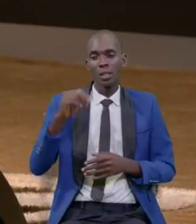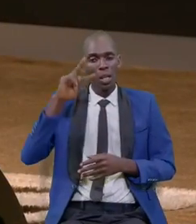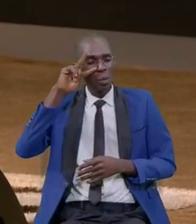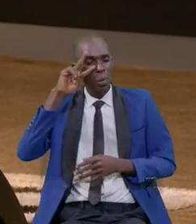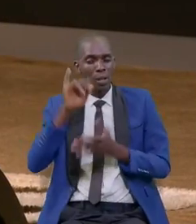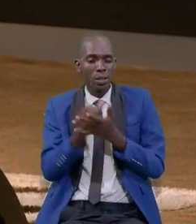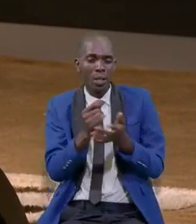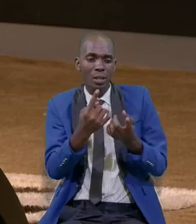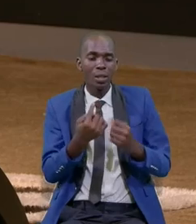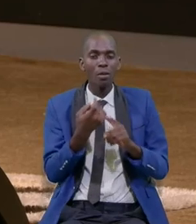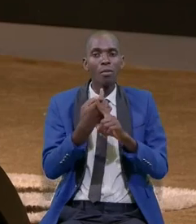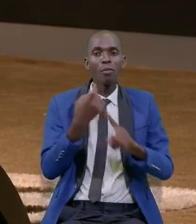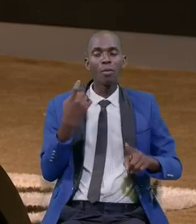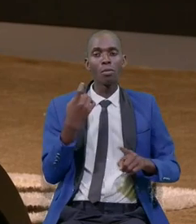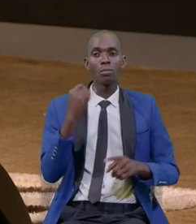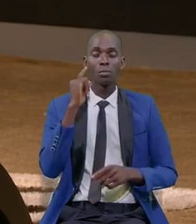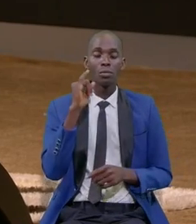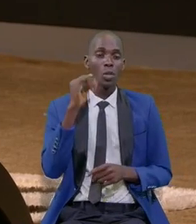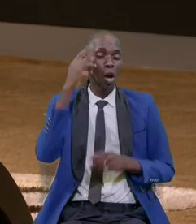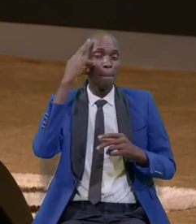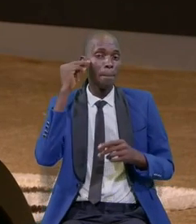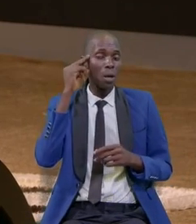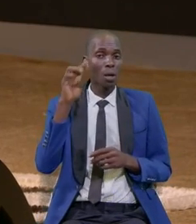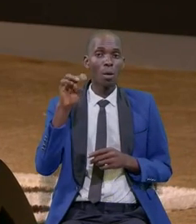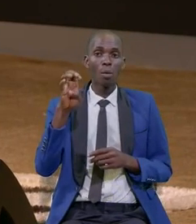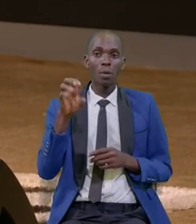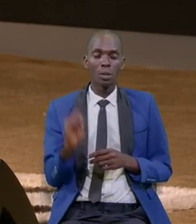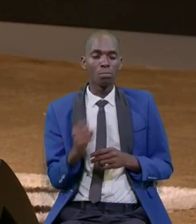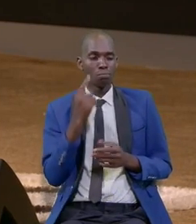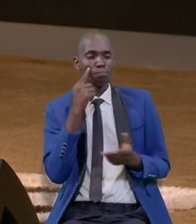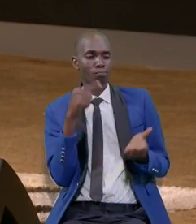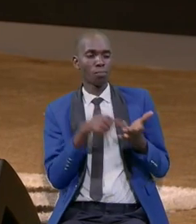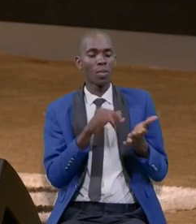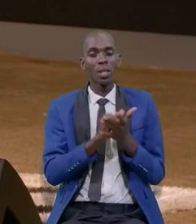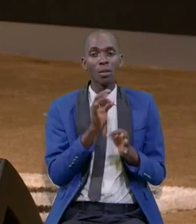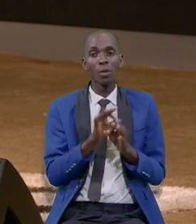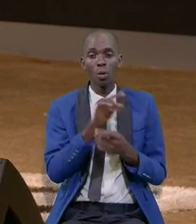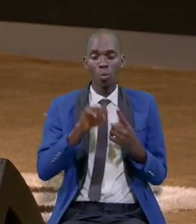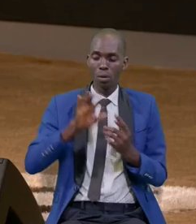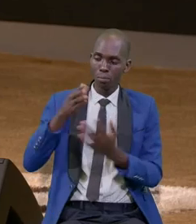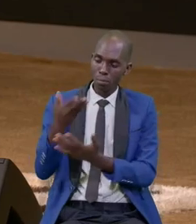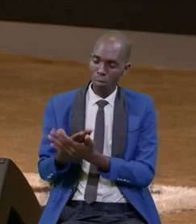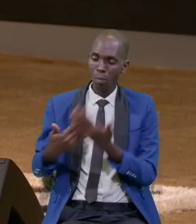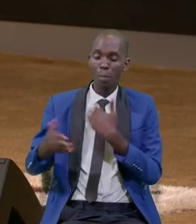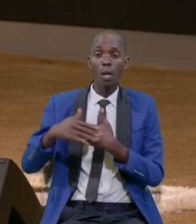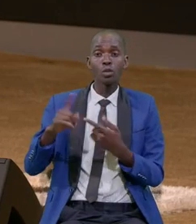que les espions qui étaient venus de Moïse, ils ont reconnu la foi là,